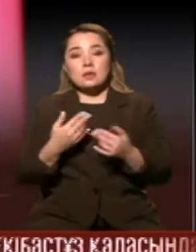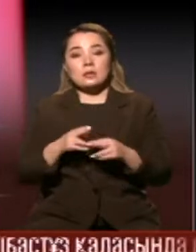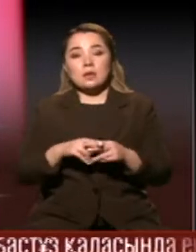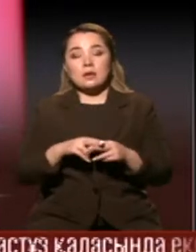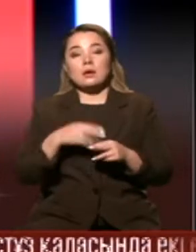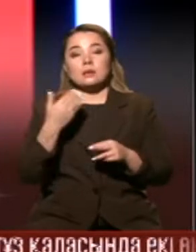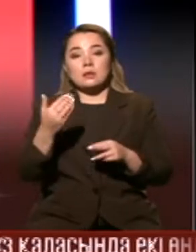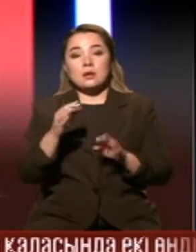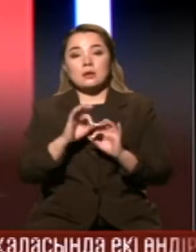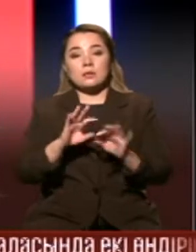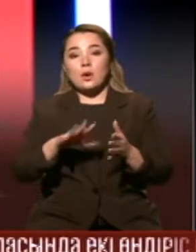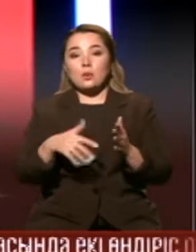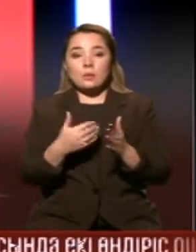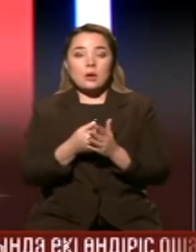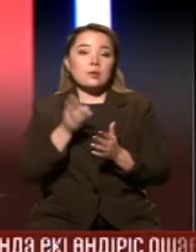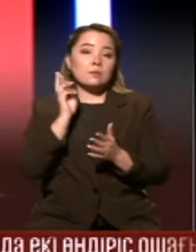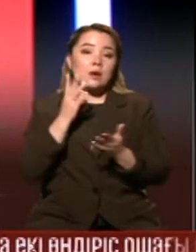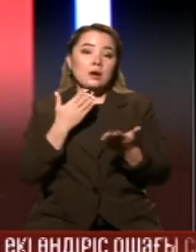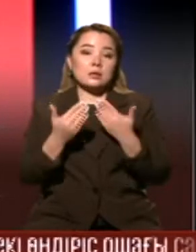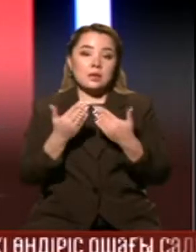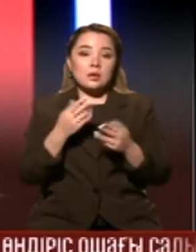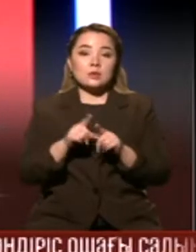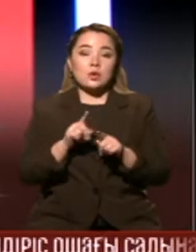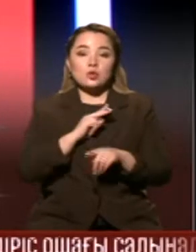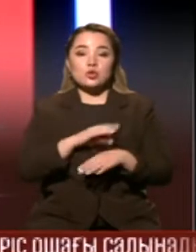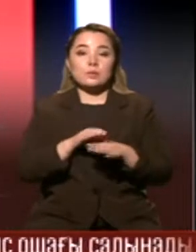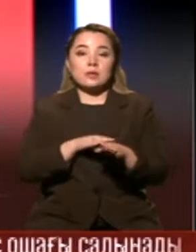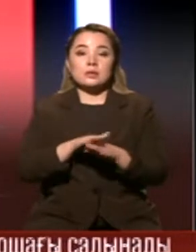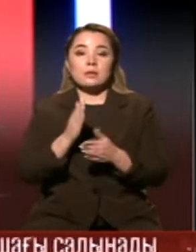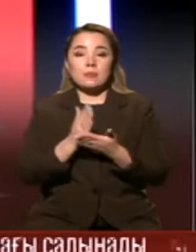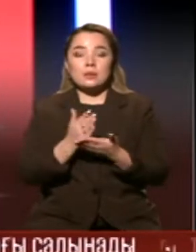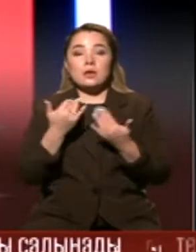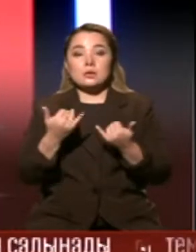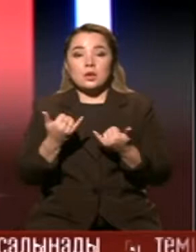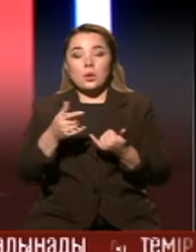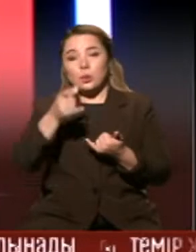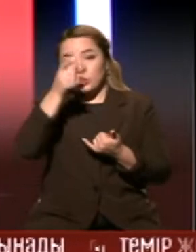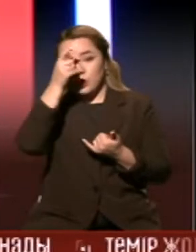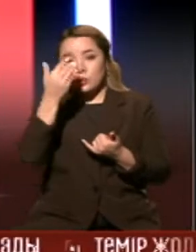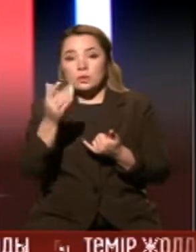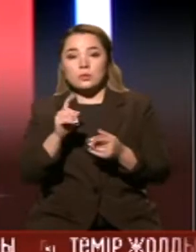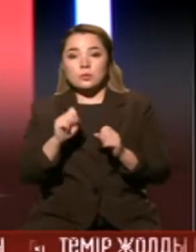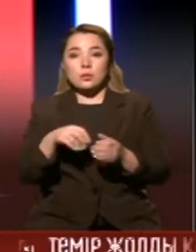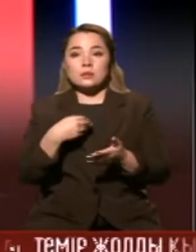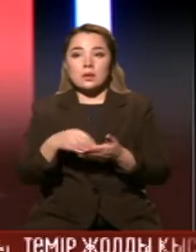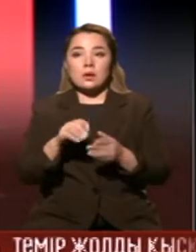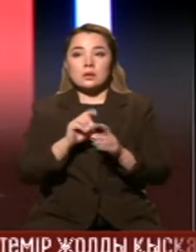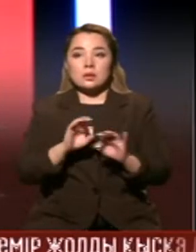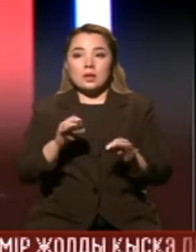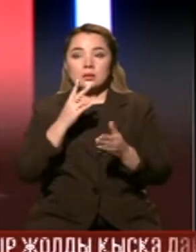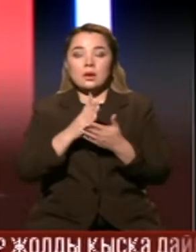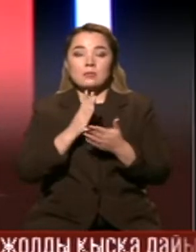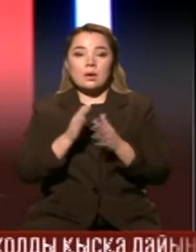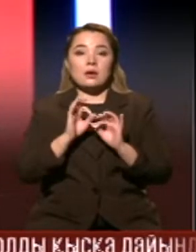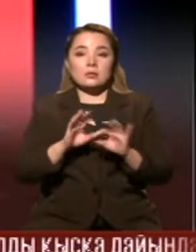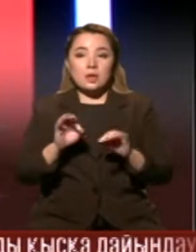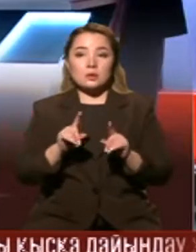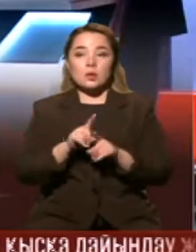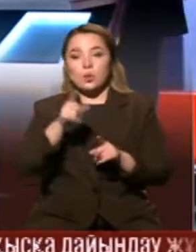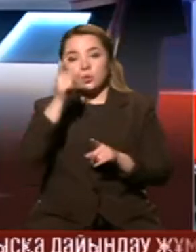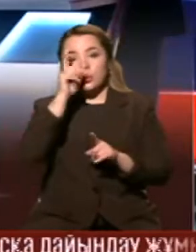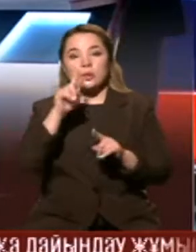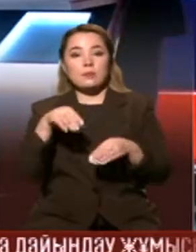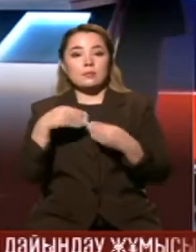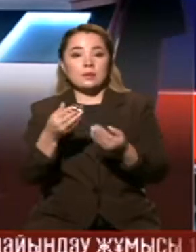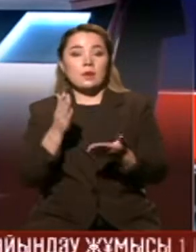Абзал мырза, сіз енді осы уақытқа дейін елшілік қызметте болдыңыз ғой, елші қызметінде. Біз жаңа Түркияда не ала аламыз деген мәселені айтып жатырмыз, Түркияға не бере